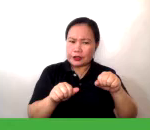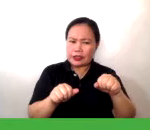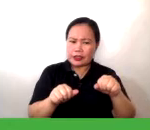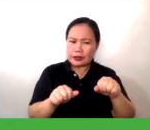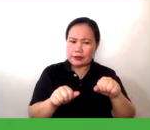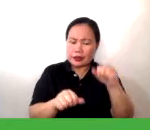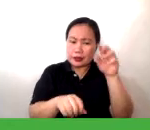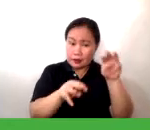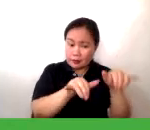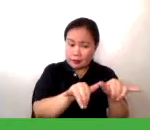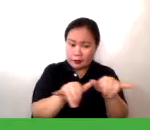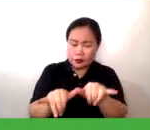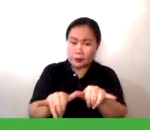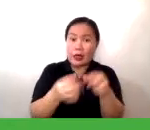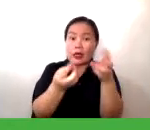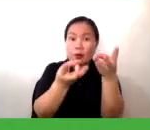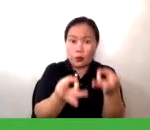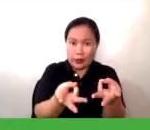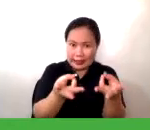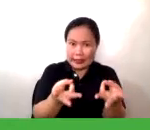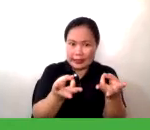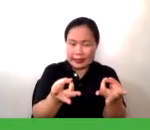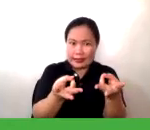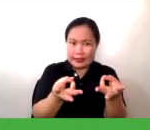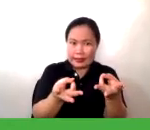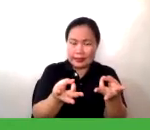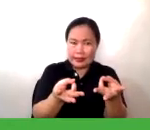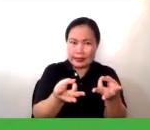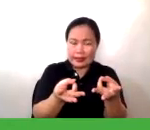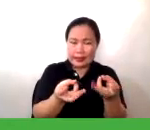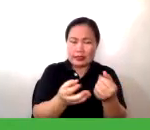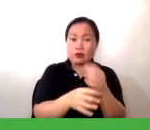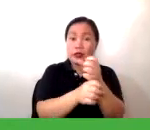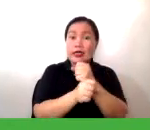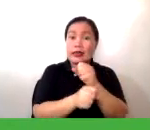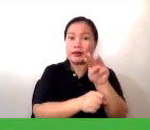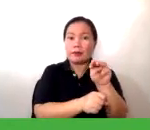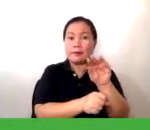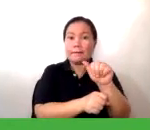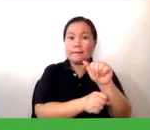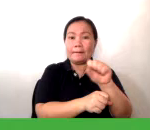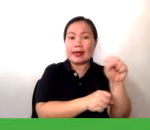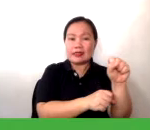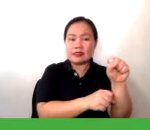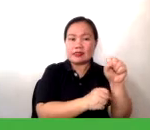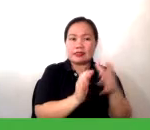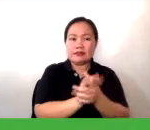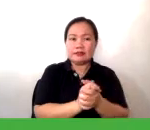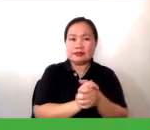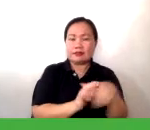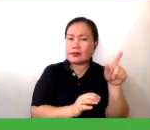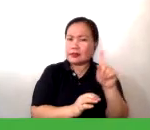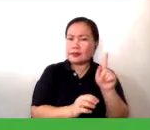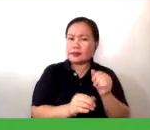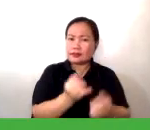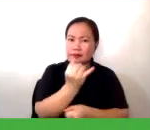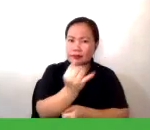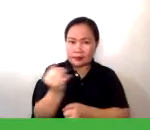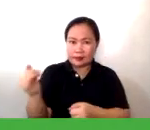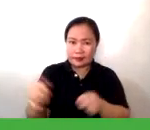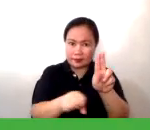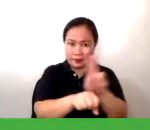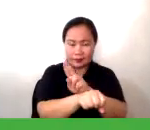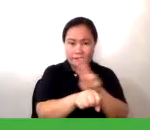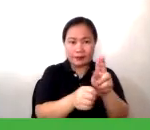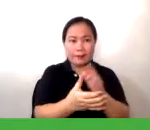weighing it. So, tinitimbang lang naman natin pag kinukuha natin ng mass ng object. Okay? So, ano ba yung mga instrument